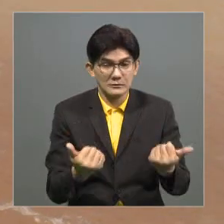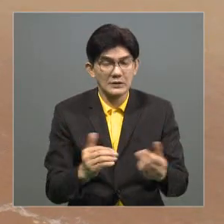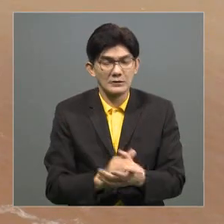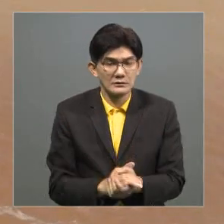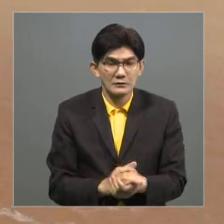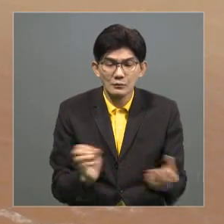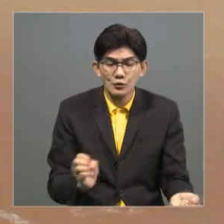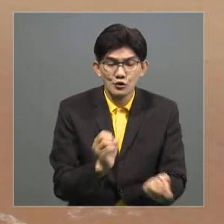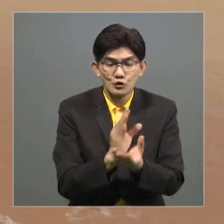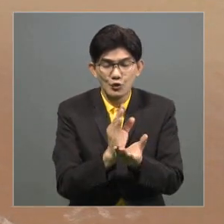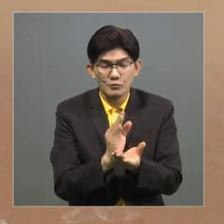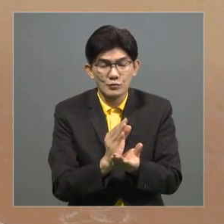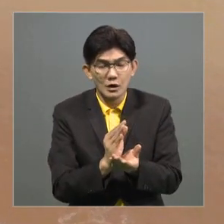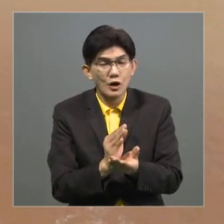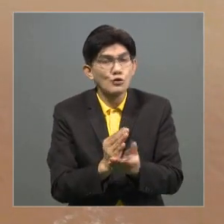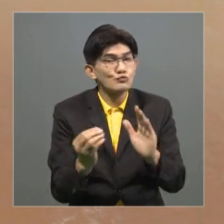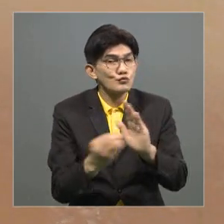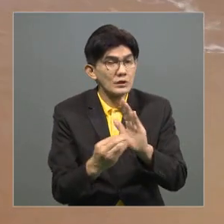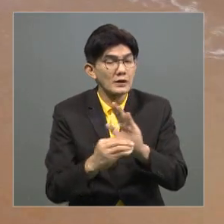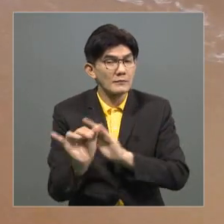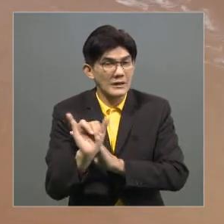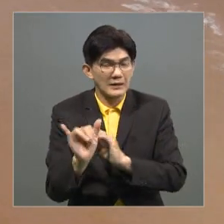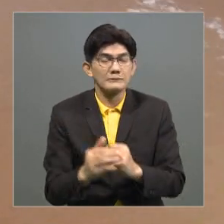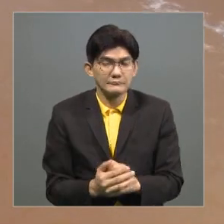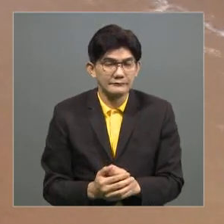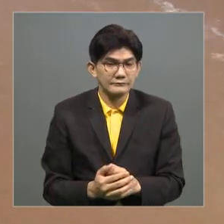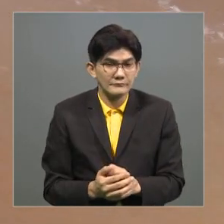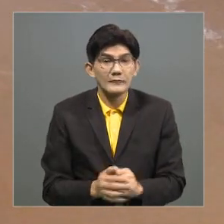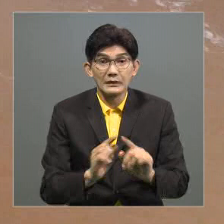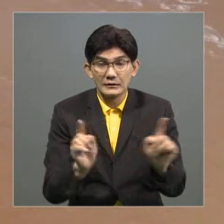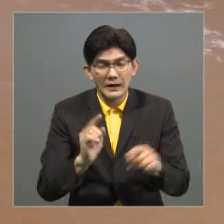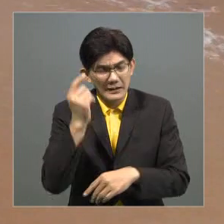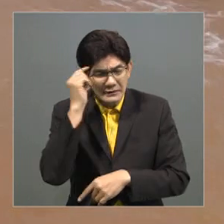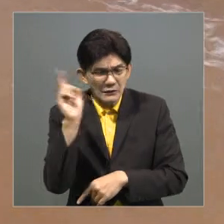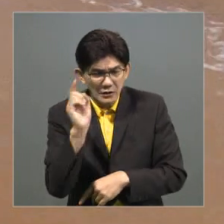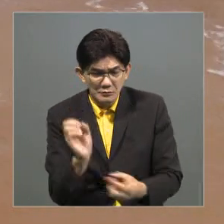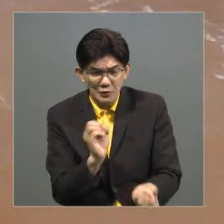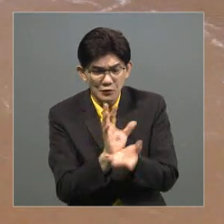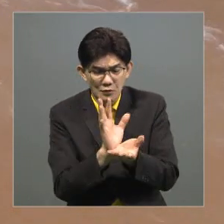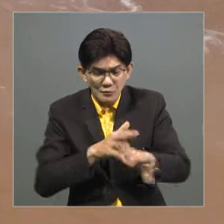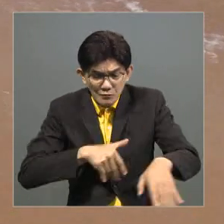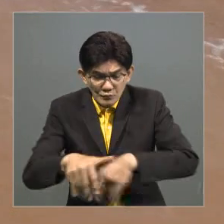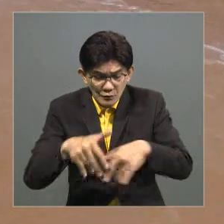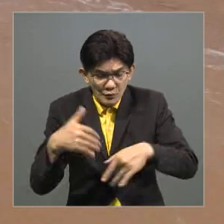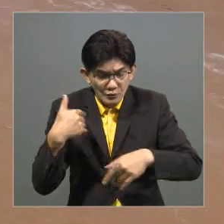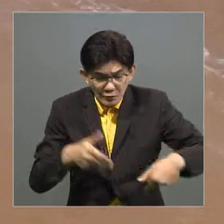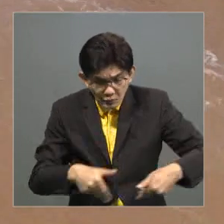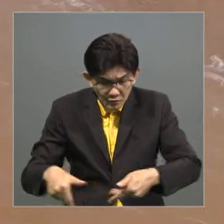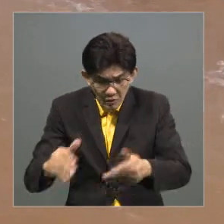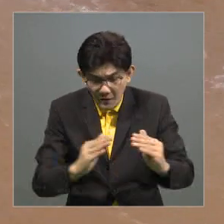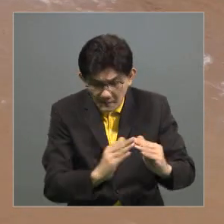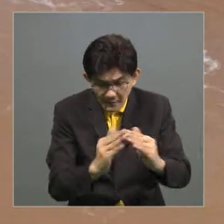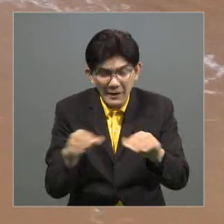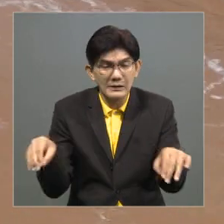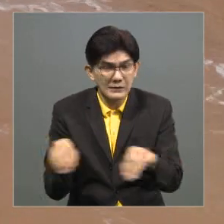ยังไม่กระทบต่อพื้นที่ชั้นในของกรุงเทพมหานครและปริมณฑลแต่ก็อาจจะกระทบกับประชาชนที่อาศัยอยู่ริมแม่น้ำหรือ